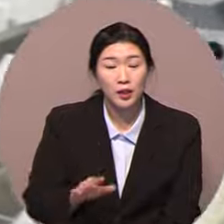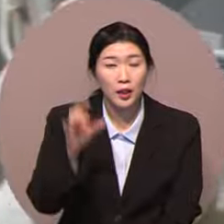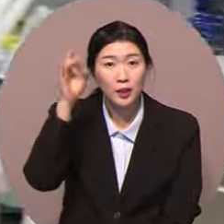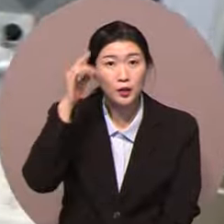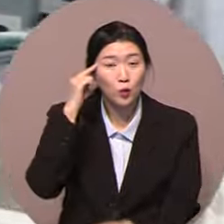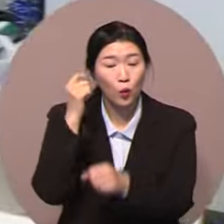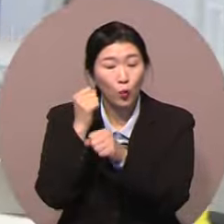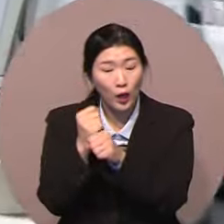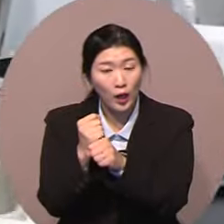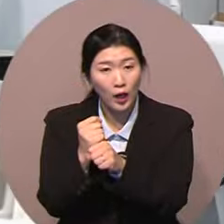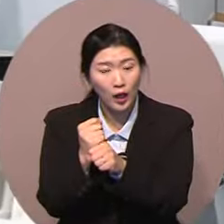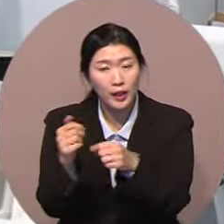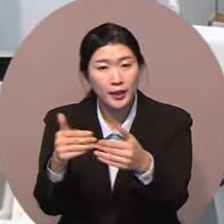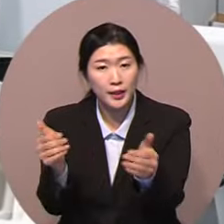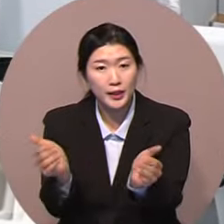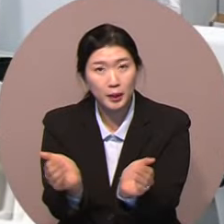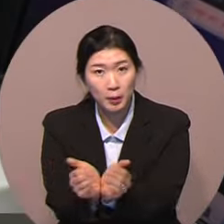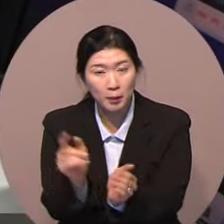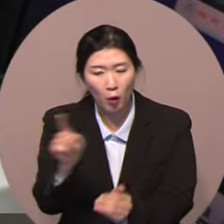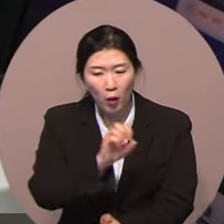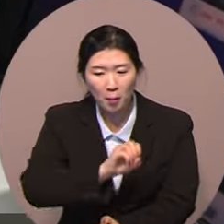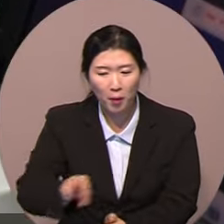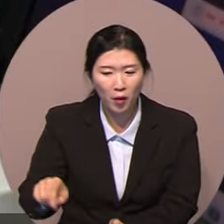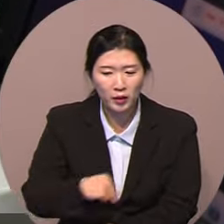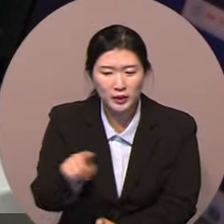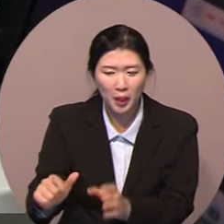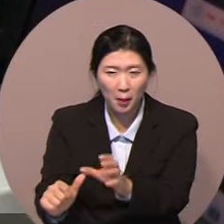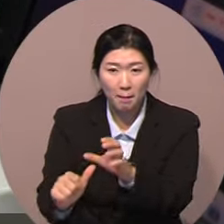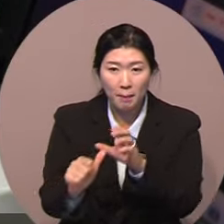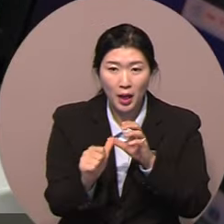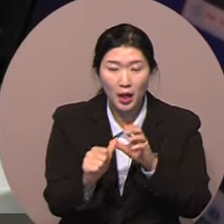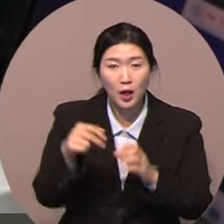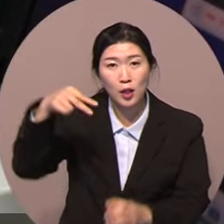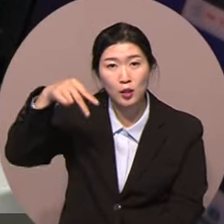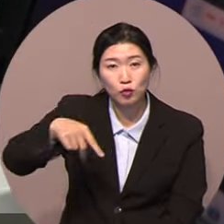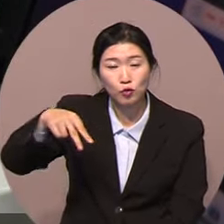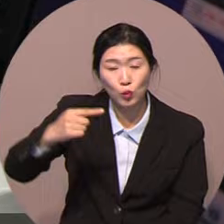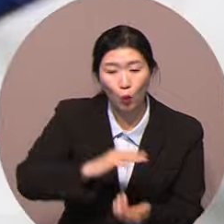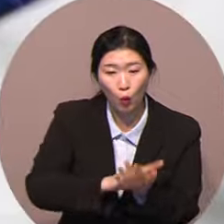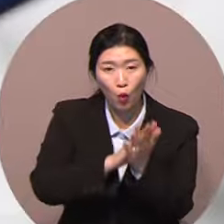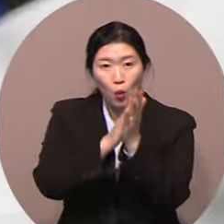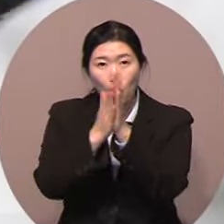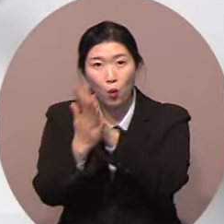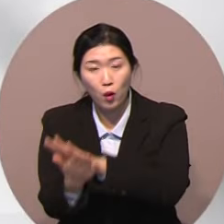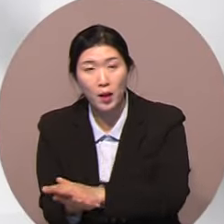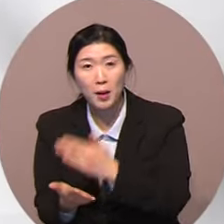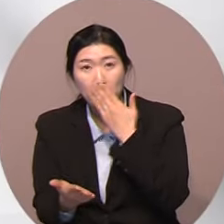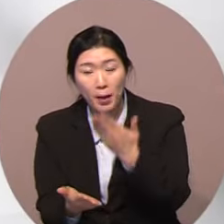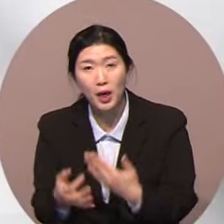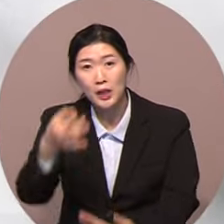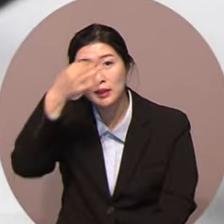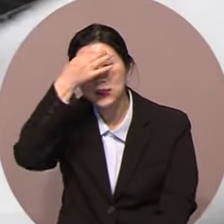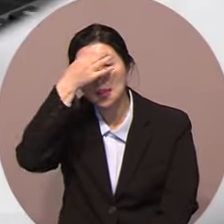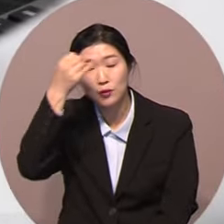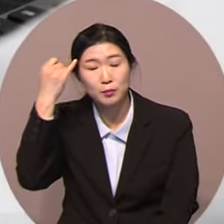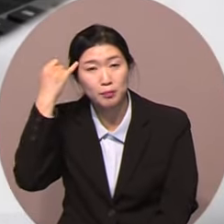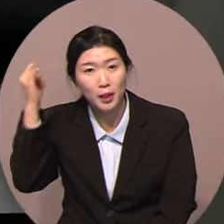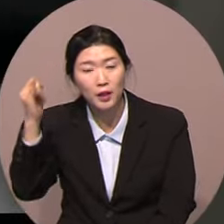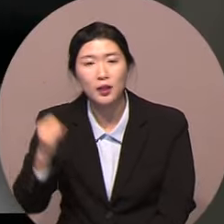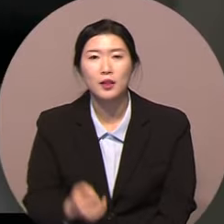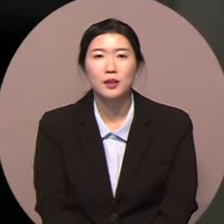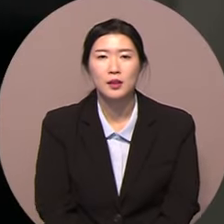등 공동연구팀이 버려지는 플라스틱에서 친환경 연료인 수소를 뽑아낼 수 있는 고효율의 촉매를